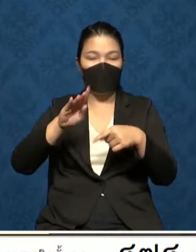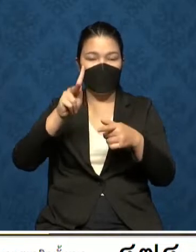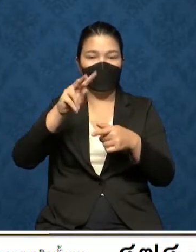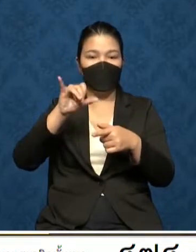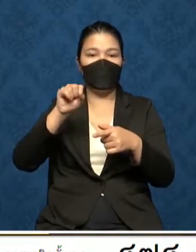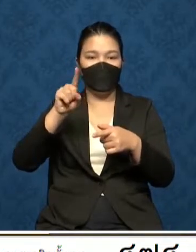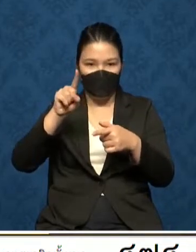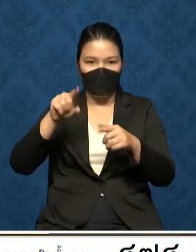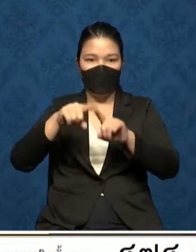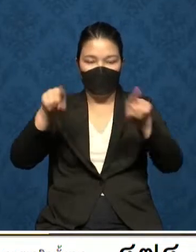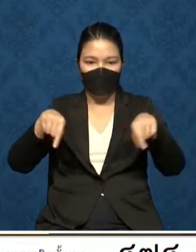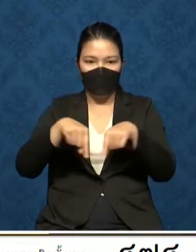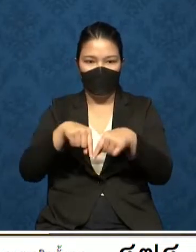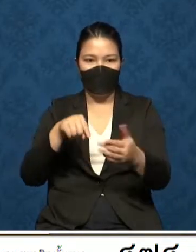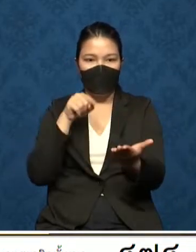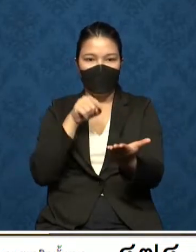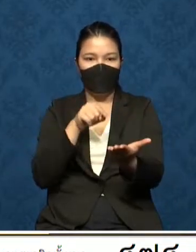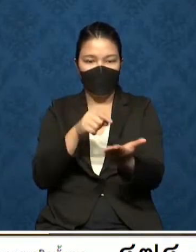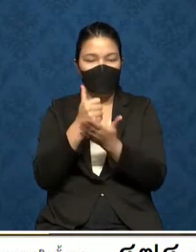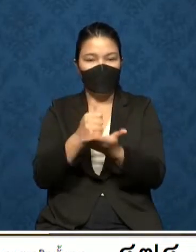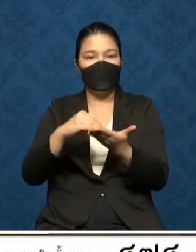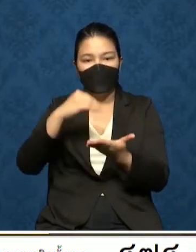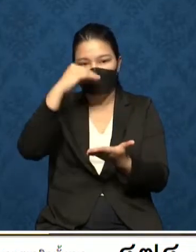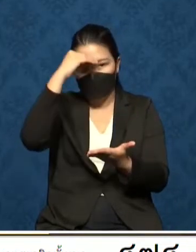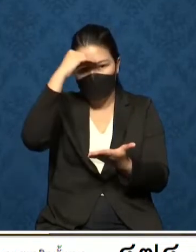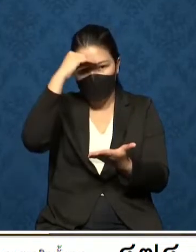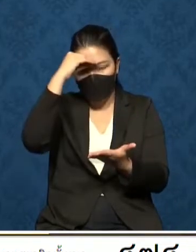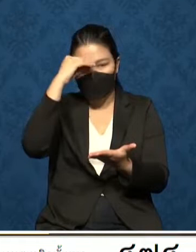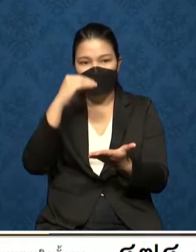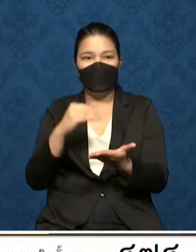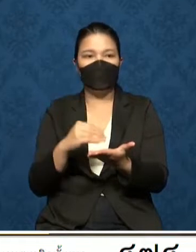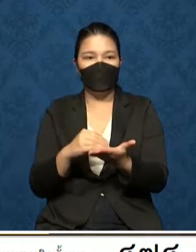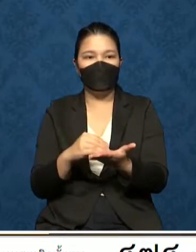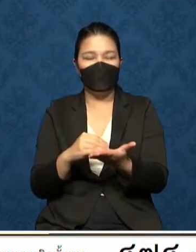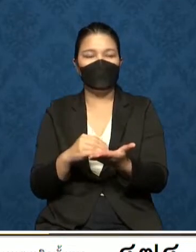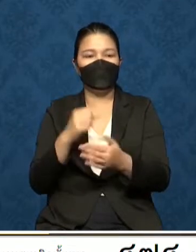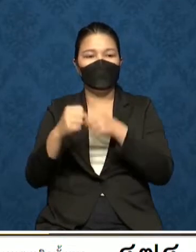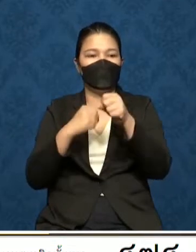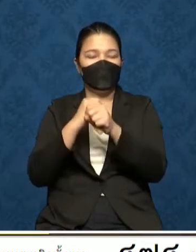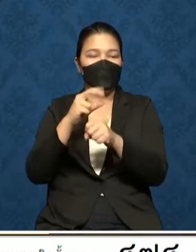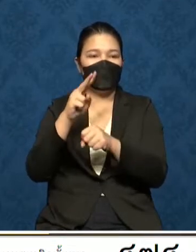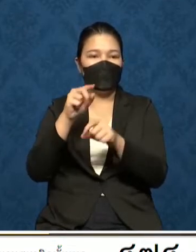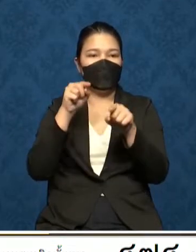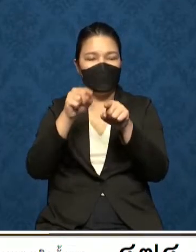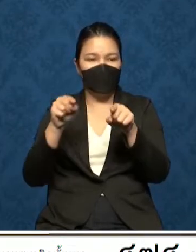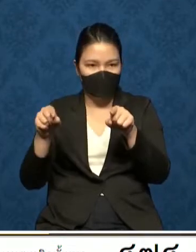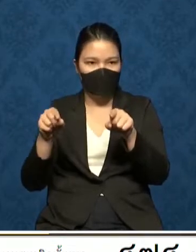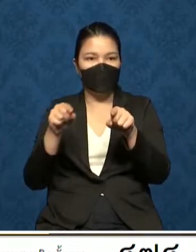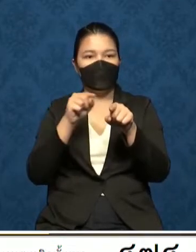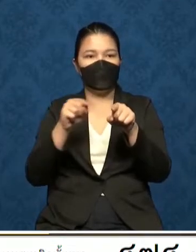ให้กู้ยืมเพื่อการศึกษาฉบับที่จุดจุดพ.ศ.จุดจุดจุด